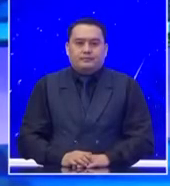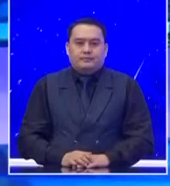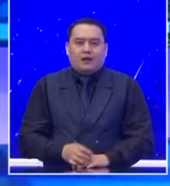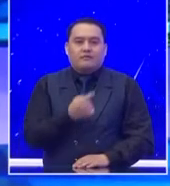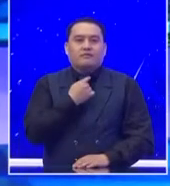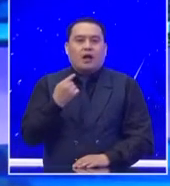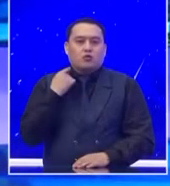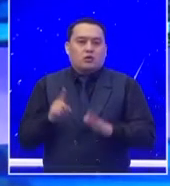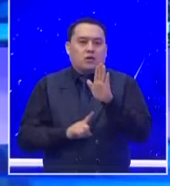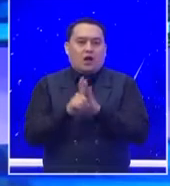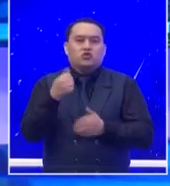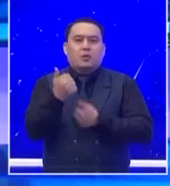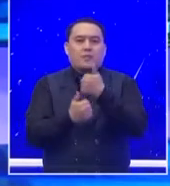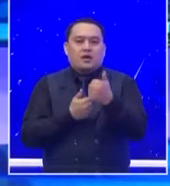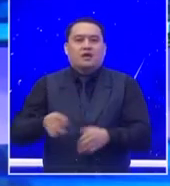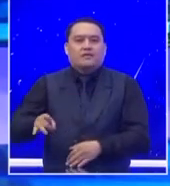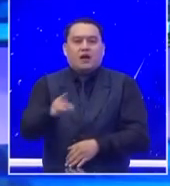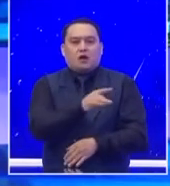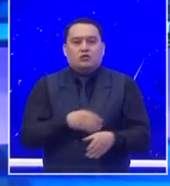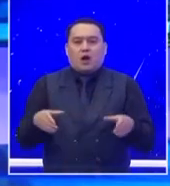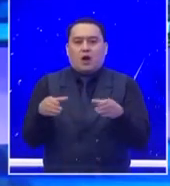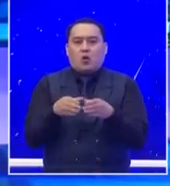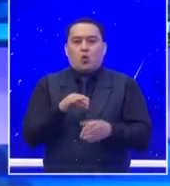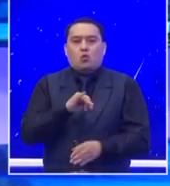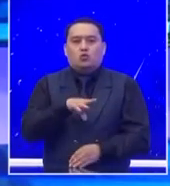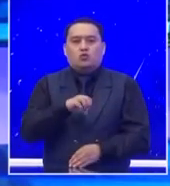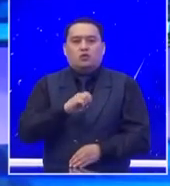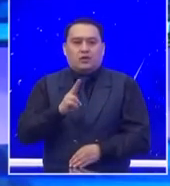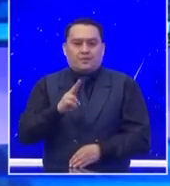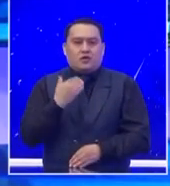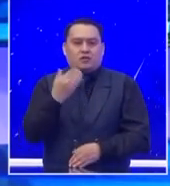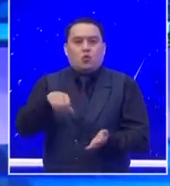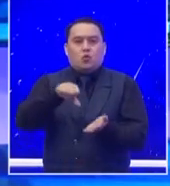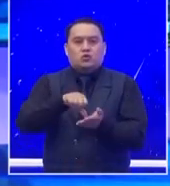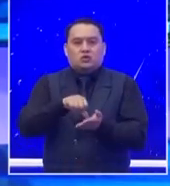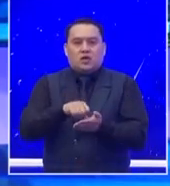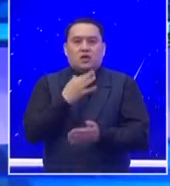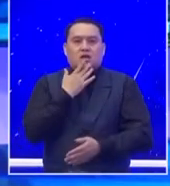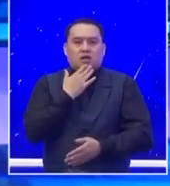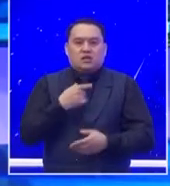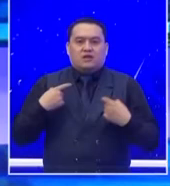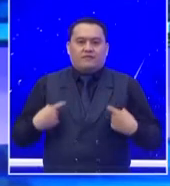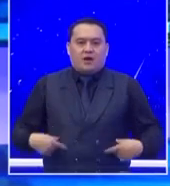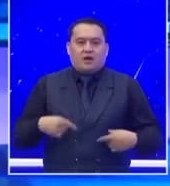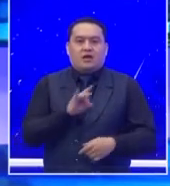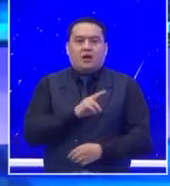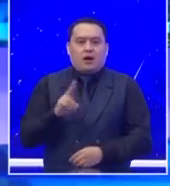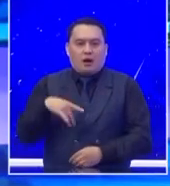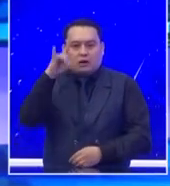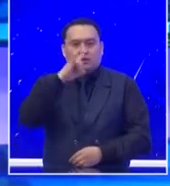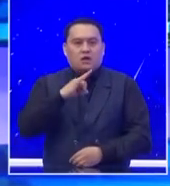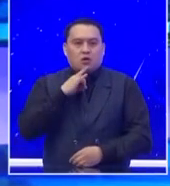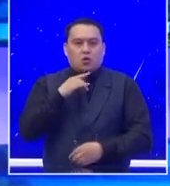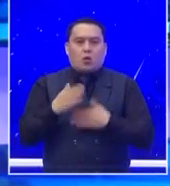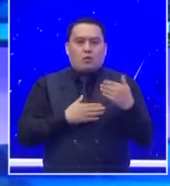В Талдыкургане стартовал чемпионат регионального командования «Онтестек». В нем участвуют бойцы Национальной гвардии Республики Казахстан